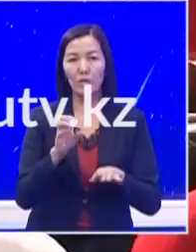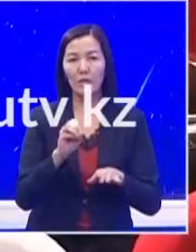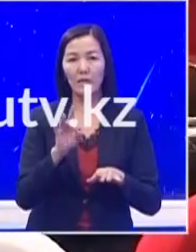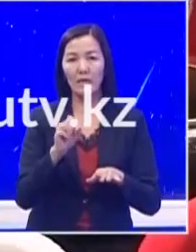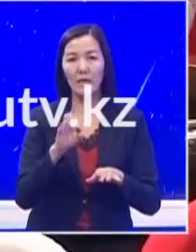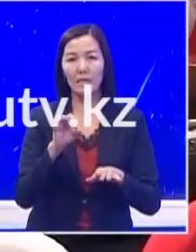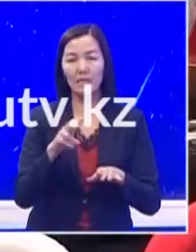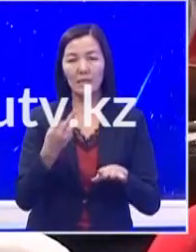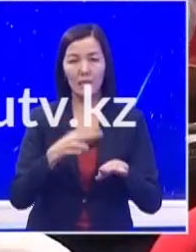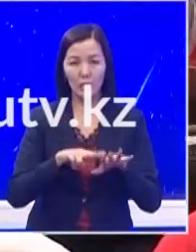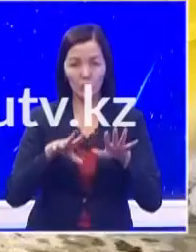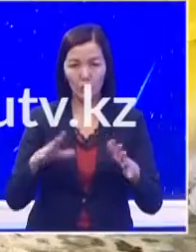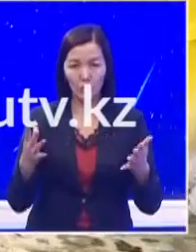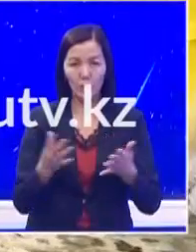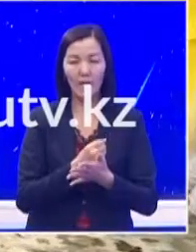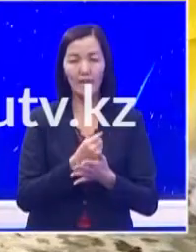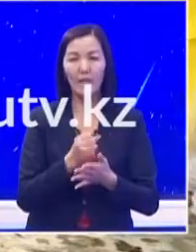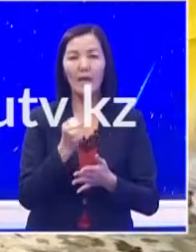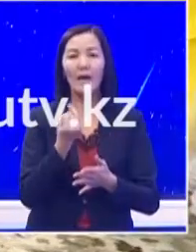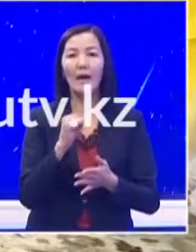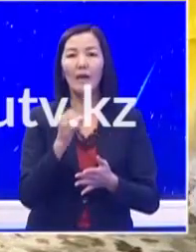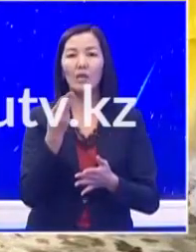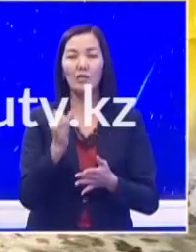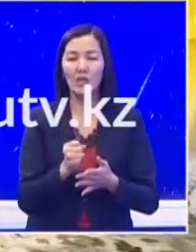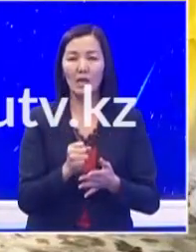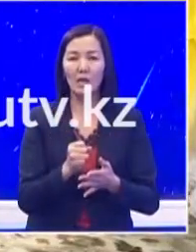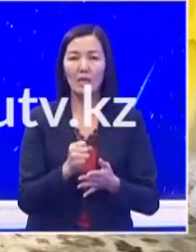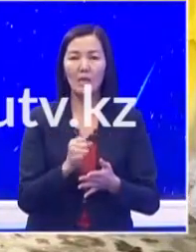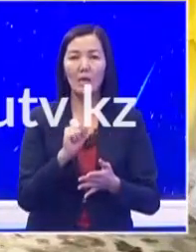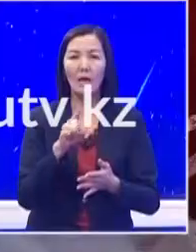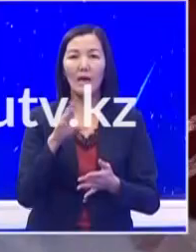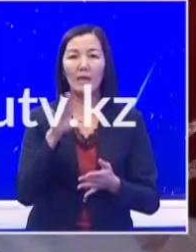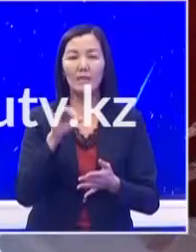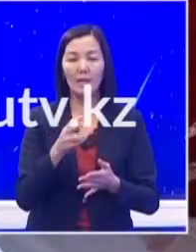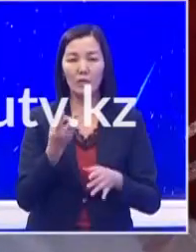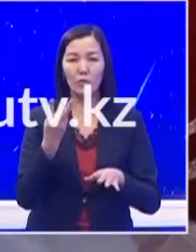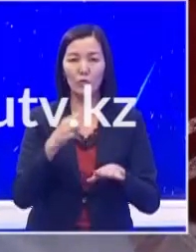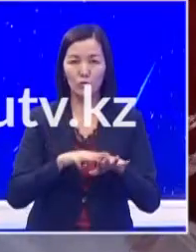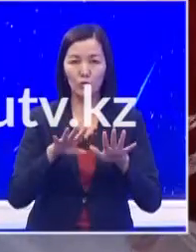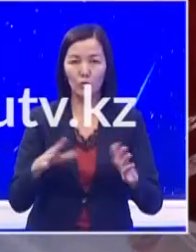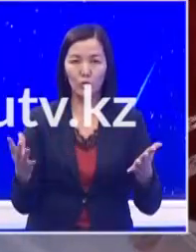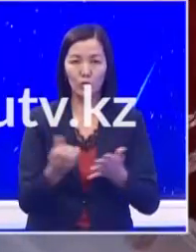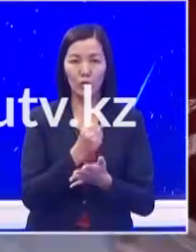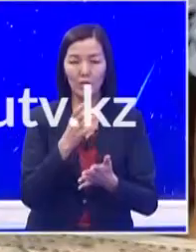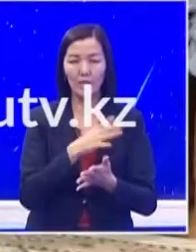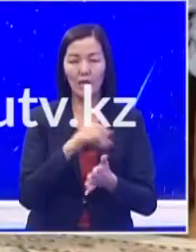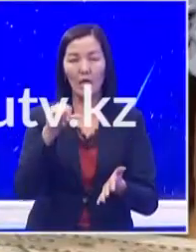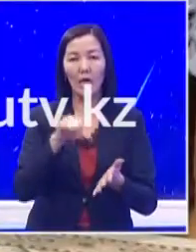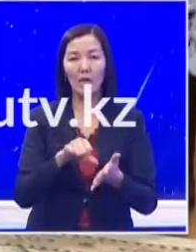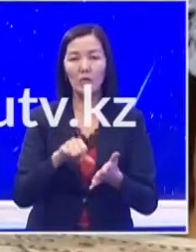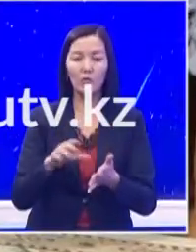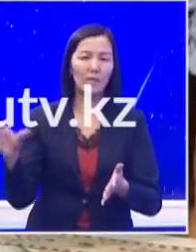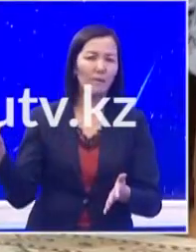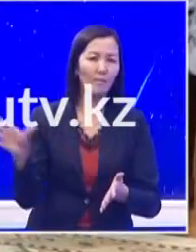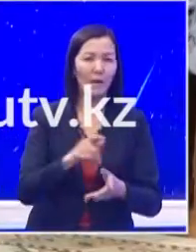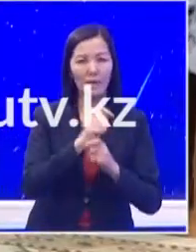жүлделі екінші орынға жайғасты. Ал Айша Сейтжапар мен Ақтан Сержанұлылар үшінші орынды қанағат тұтты. Қатысушылардың ешбірі